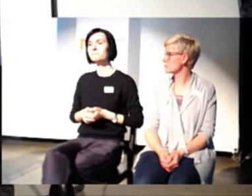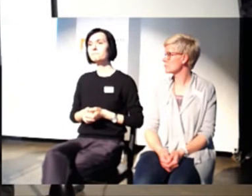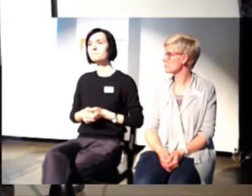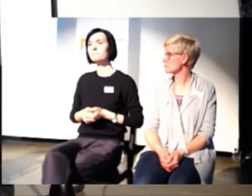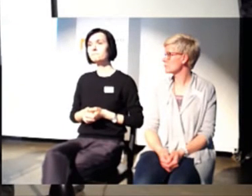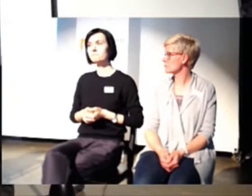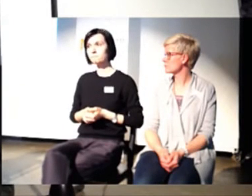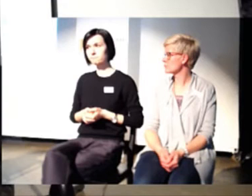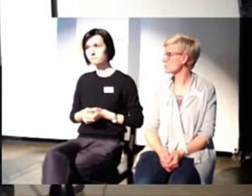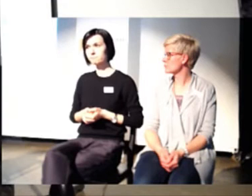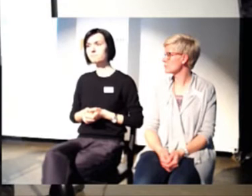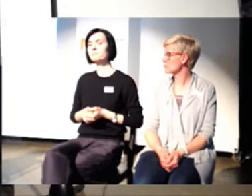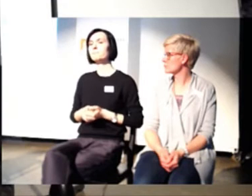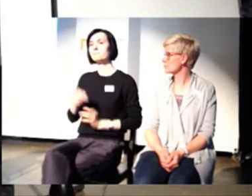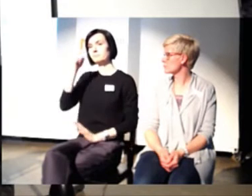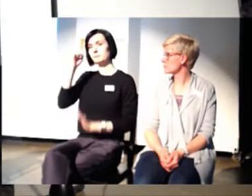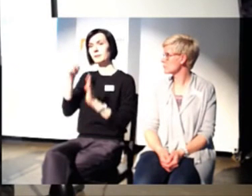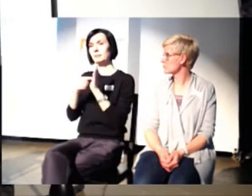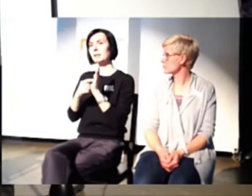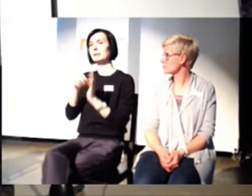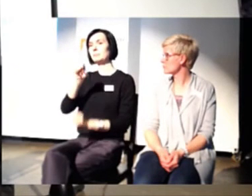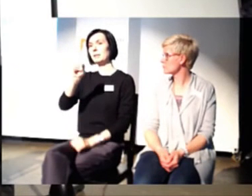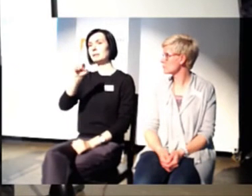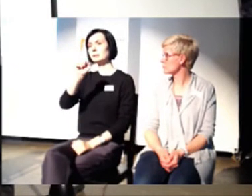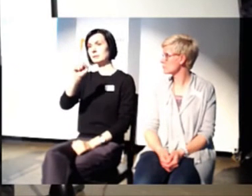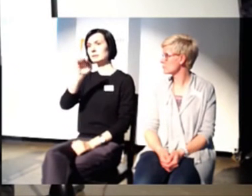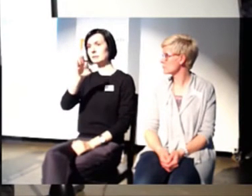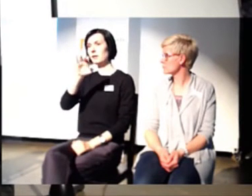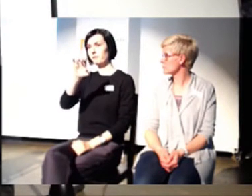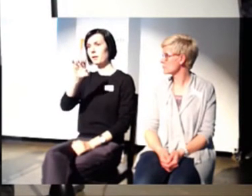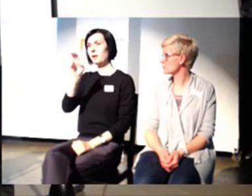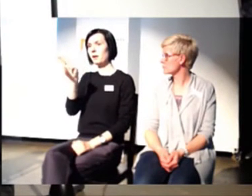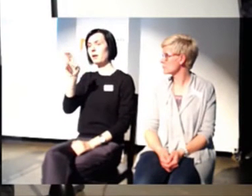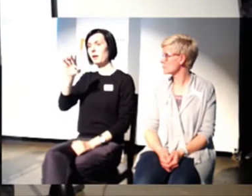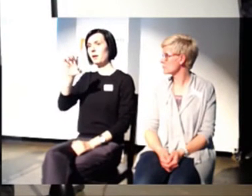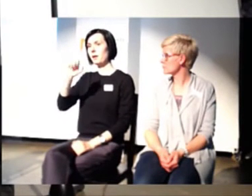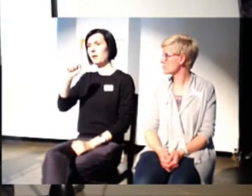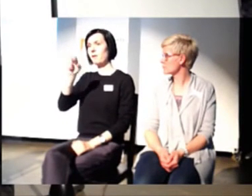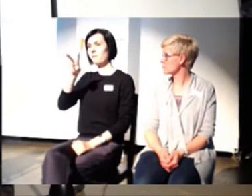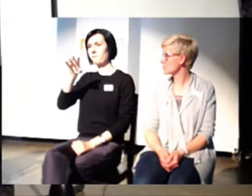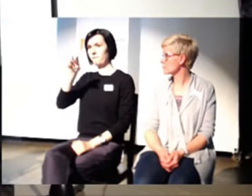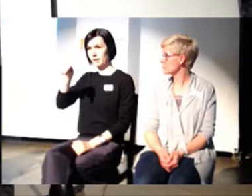niin tämmöisen safe haven eli turvapaikkaresidenssien kautta tällä hetkellä